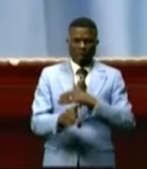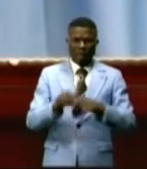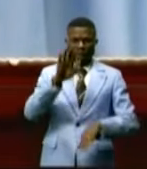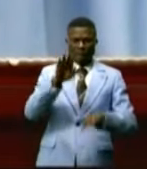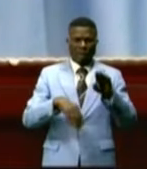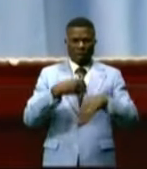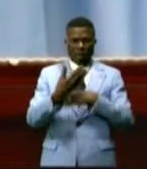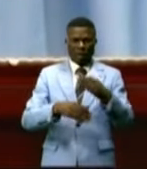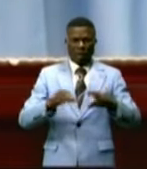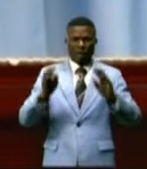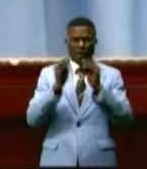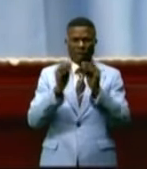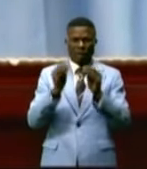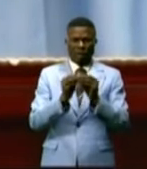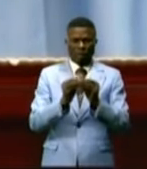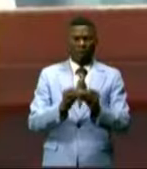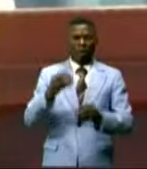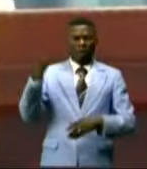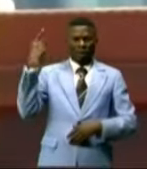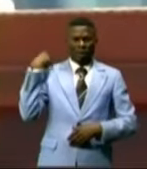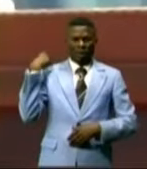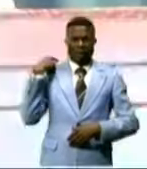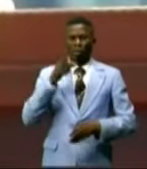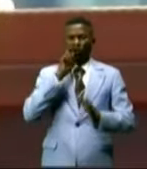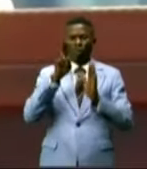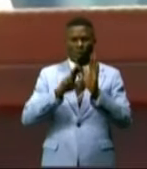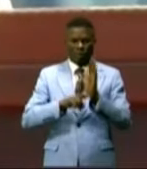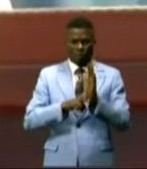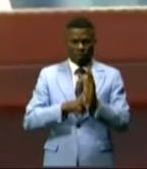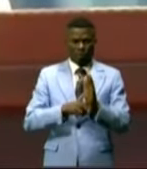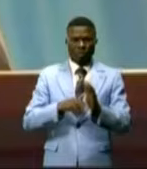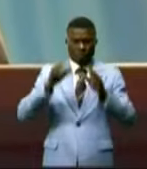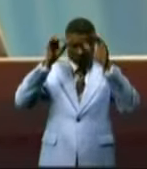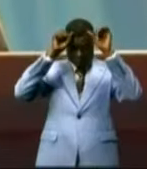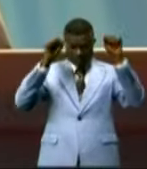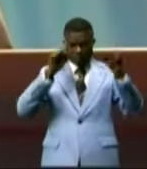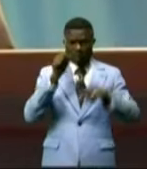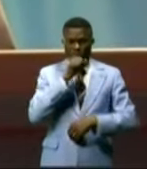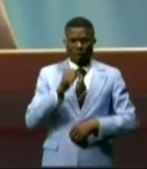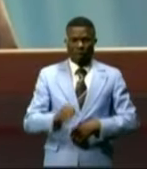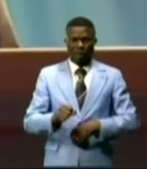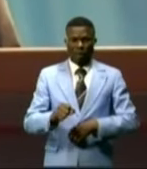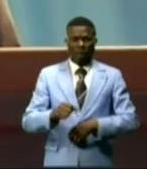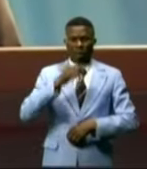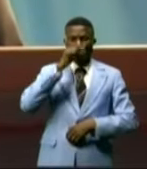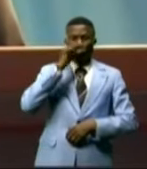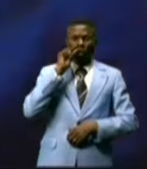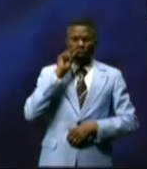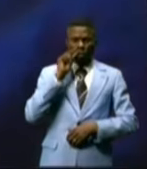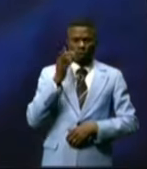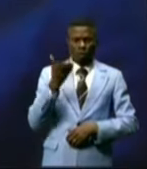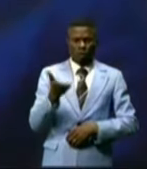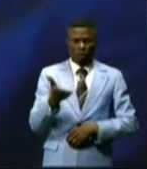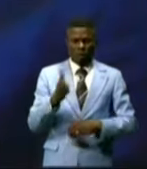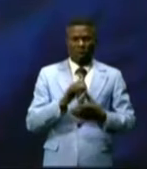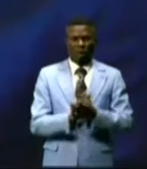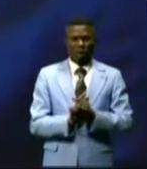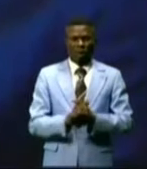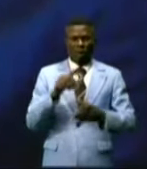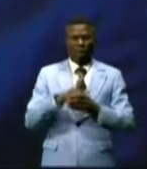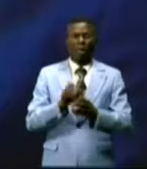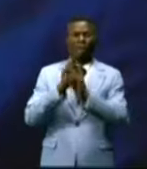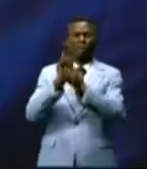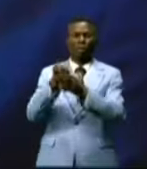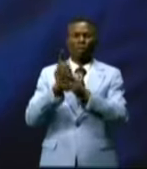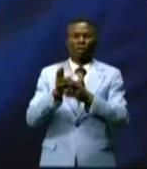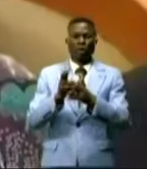entreprise par la plénière de la Chambre basse du Parlement, conduite par son président du bureau d'âge, Christophe Mbosoko-Diapwanga, sur le rapport